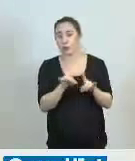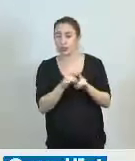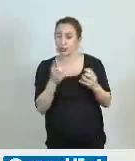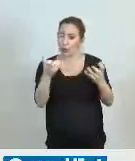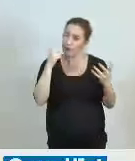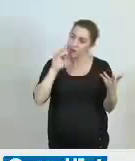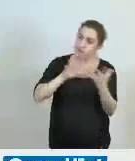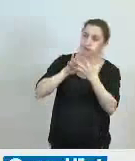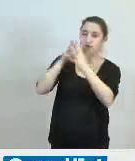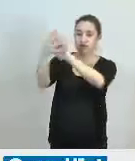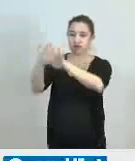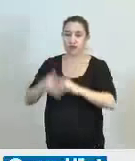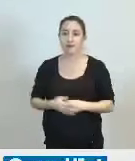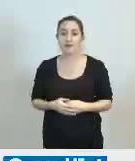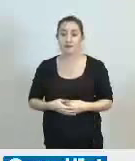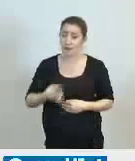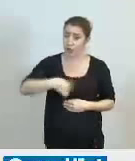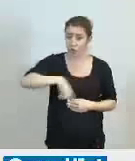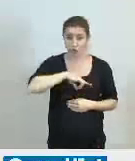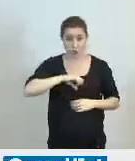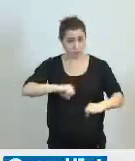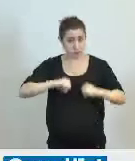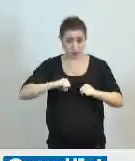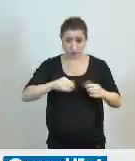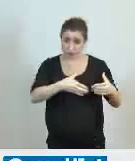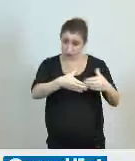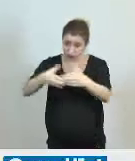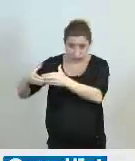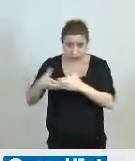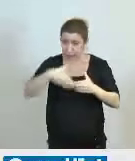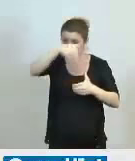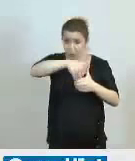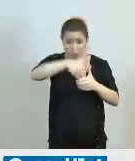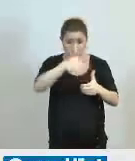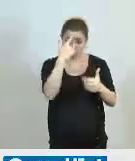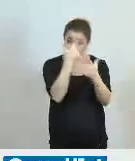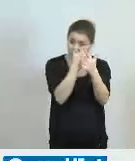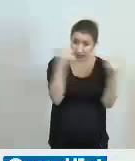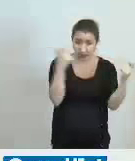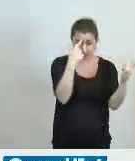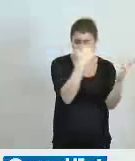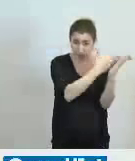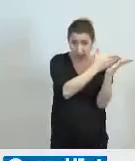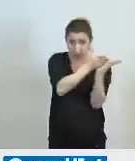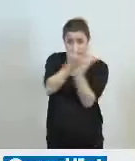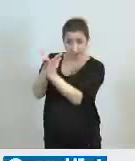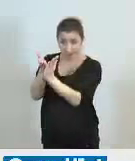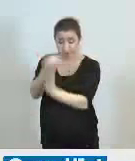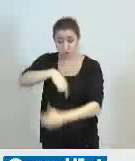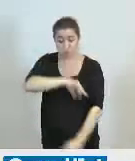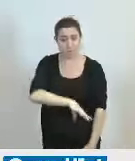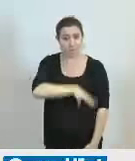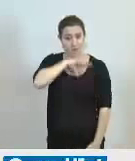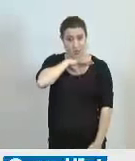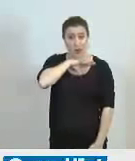Nous sommes unis dans notre diversité, fiers de cette diversité, et nous serons tous au service des